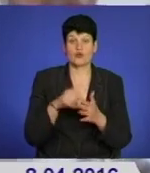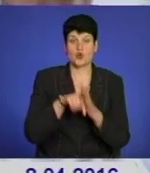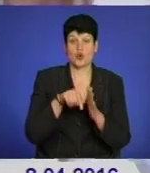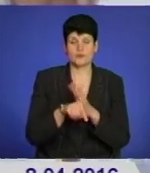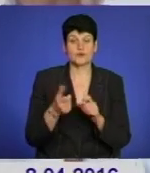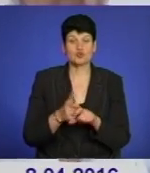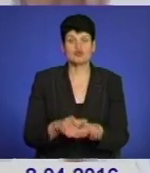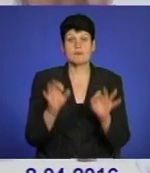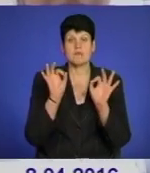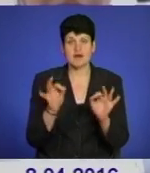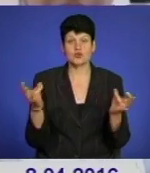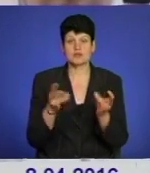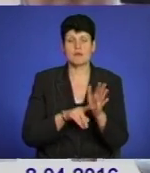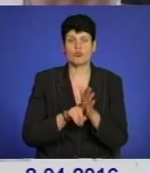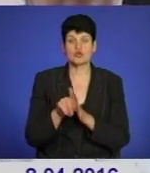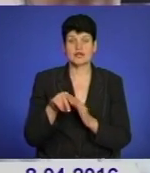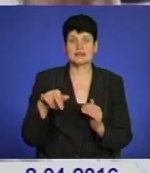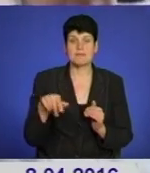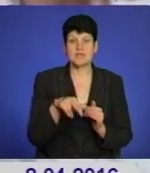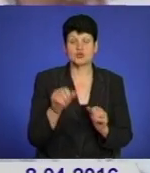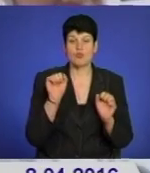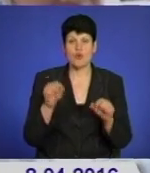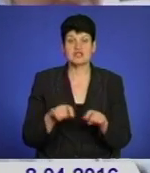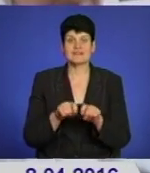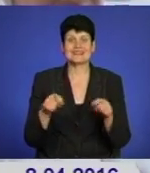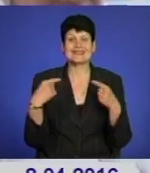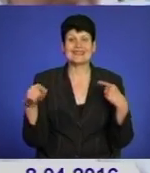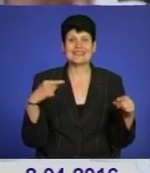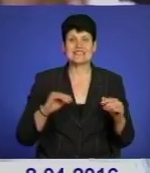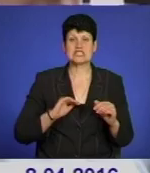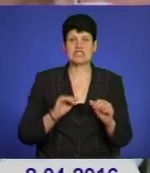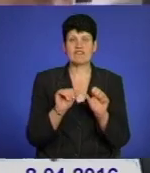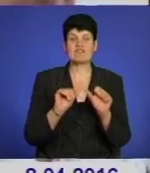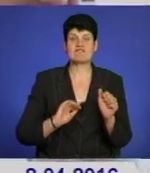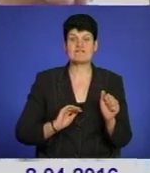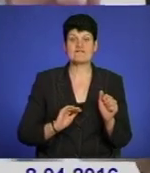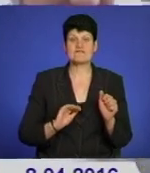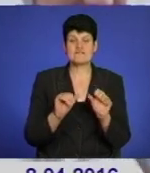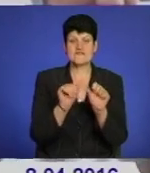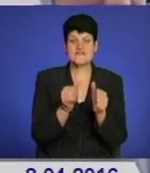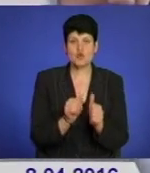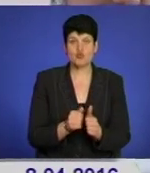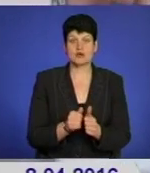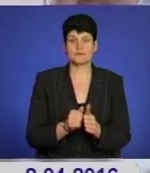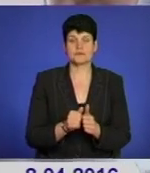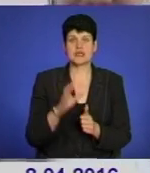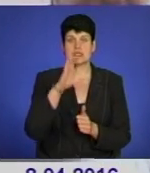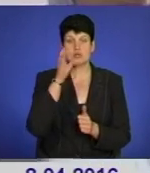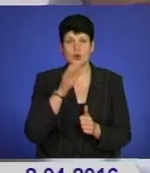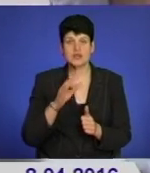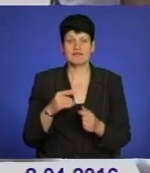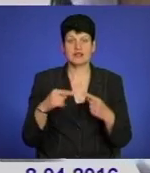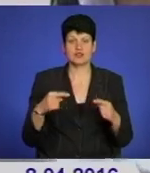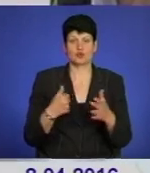треба правильно починати пішками. Можна відкривати інші фігури, такі як слонів, можна відкривати пішками. І вони вже потім будуть